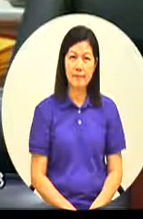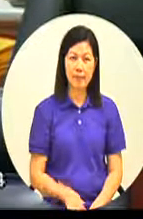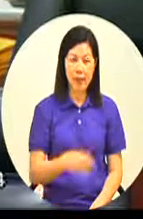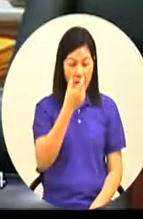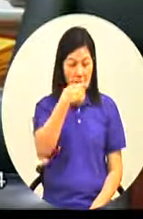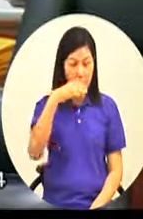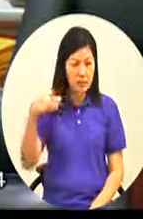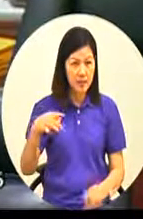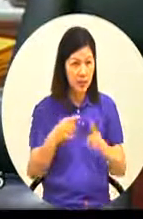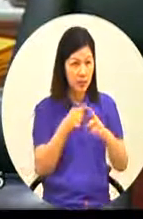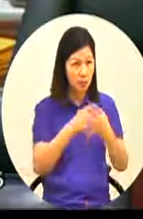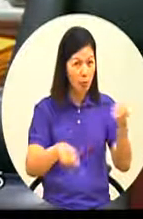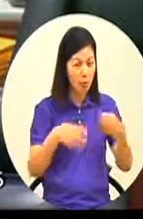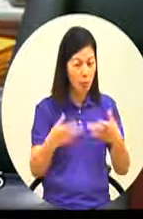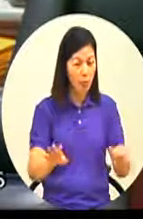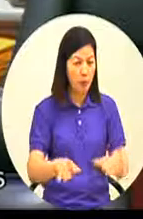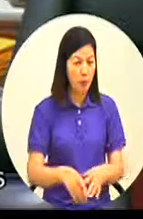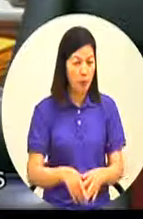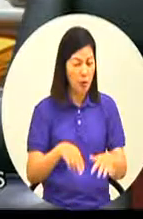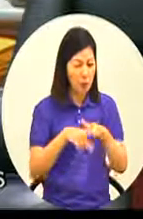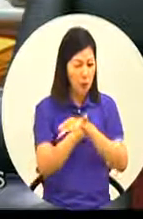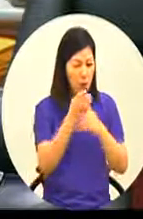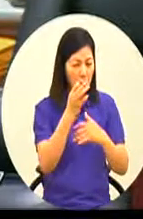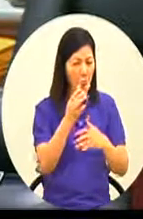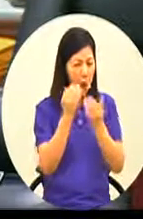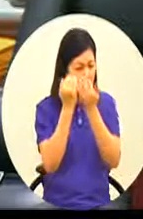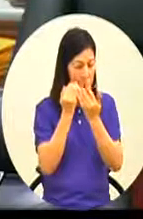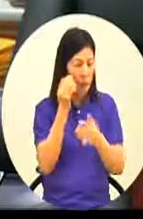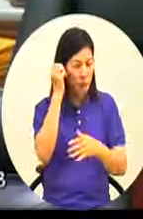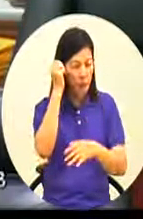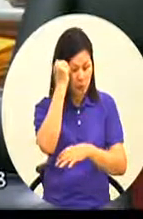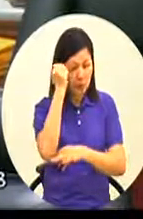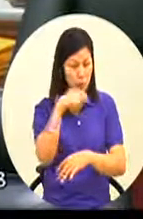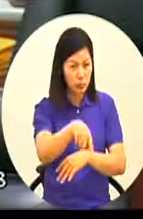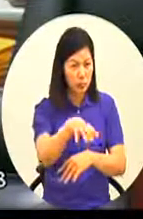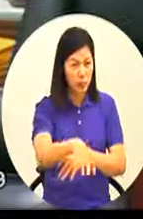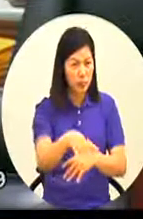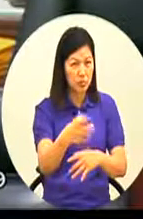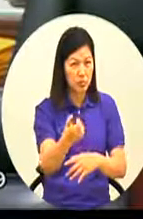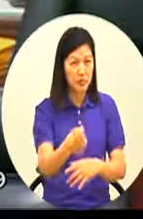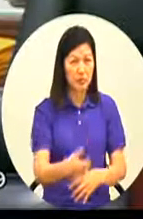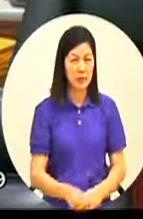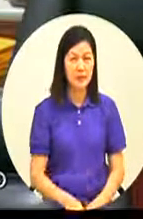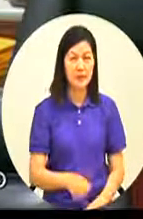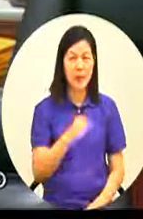人口那么多哦，你的避难所它就，